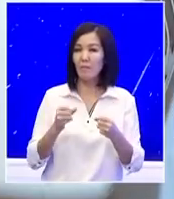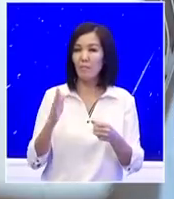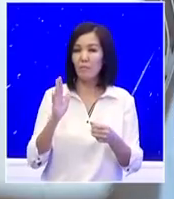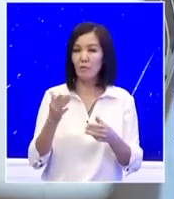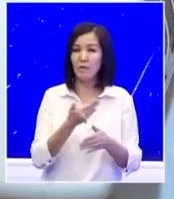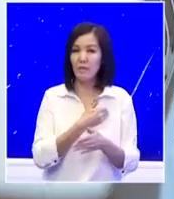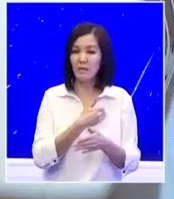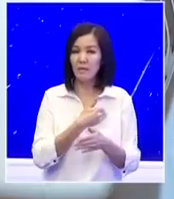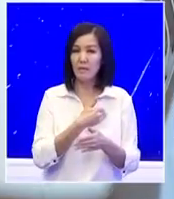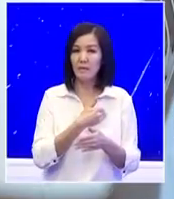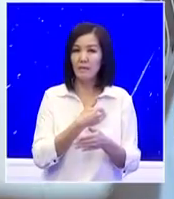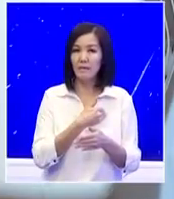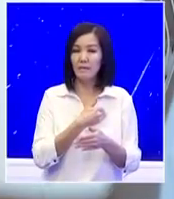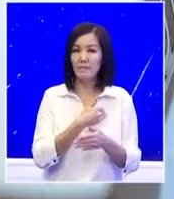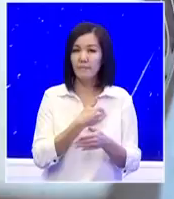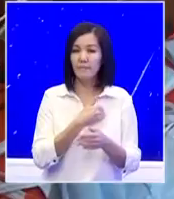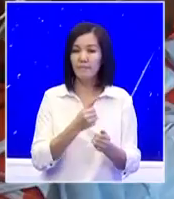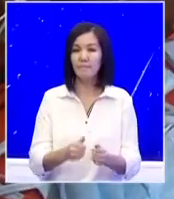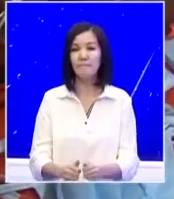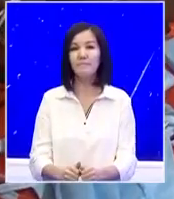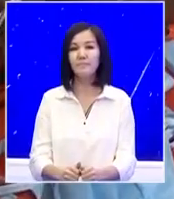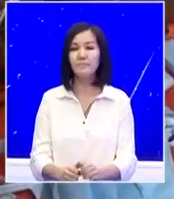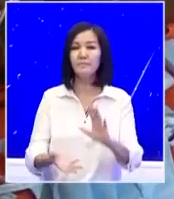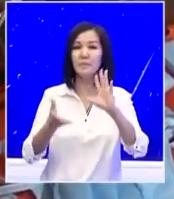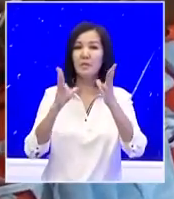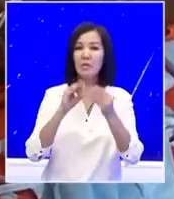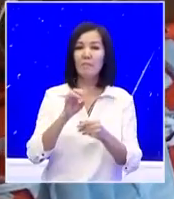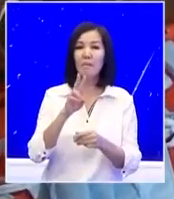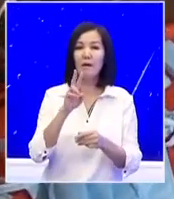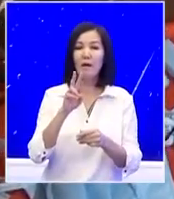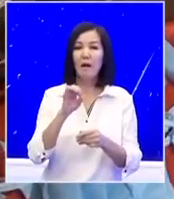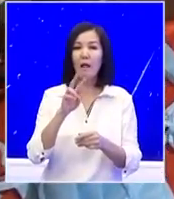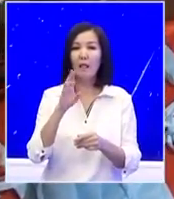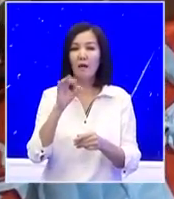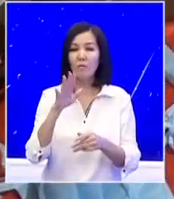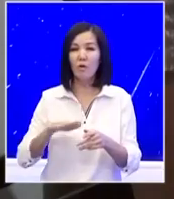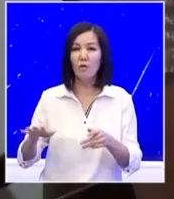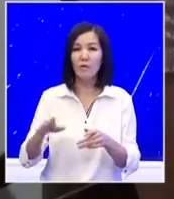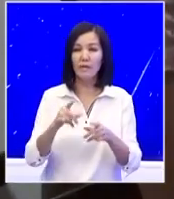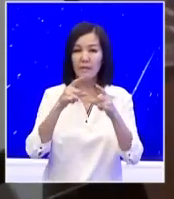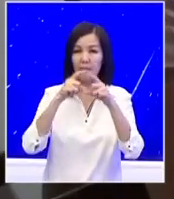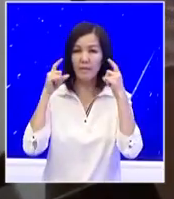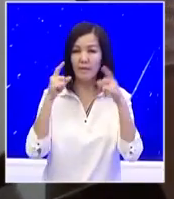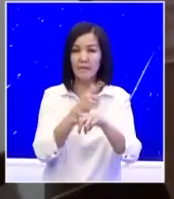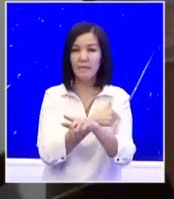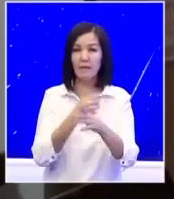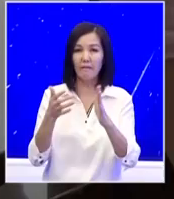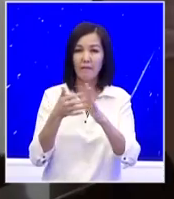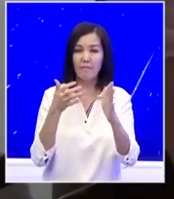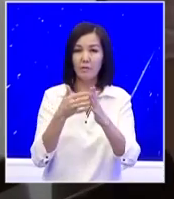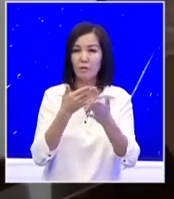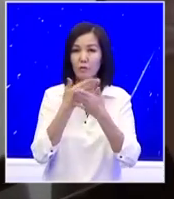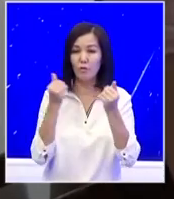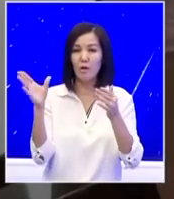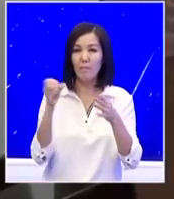боп, болсын деп тілейміз енді. Жалпы Алакөл ауданында бүгінде медициналық маскадан тапшылық жоқ, сұраныс шетінен жабылып